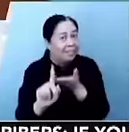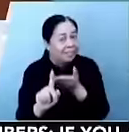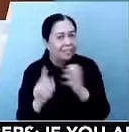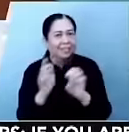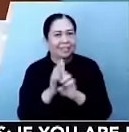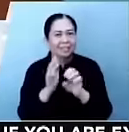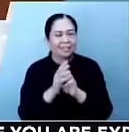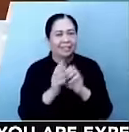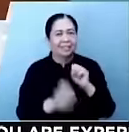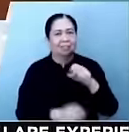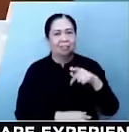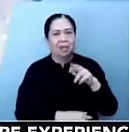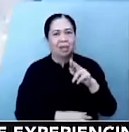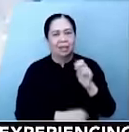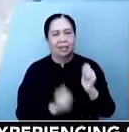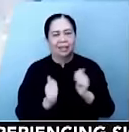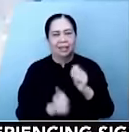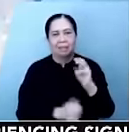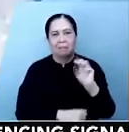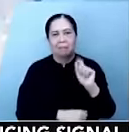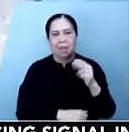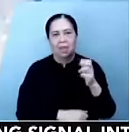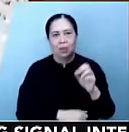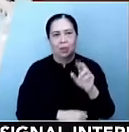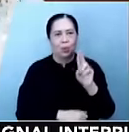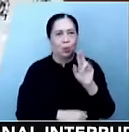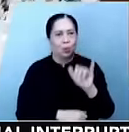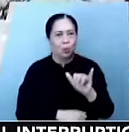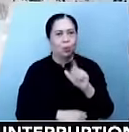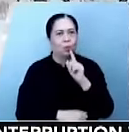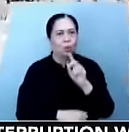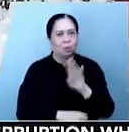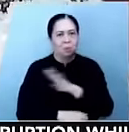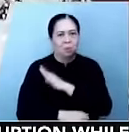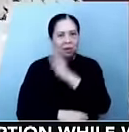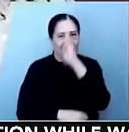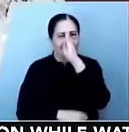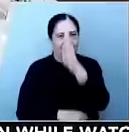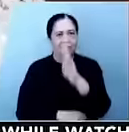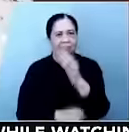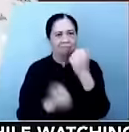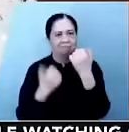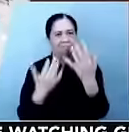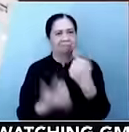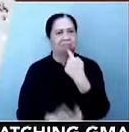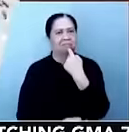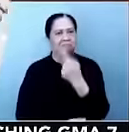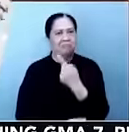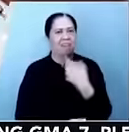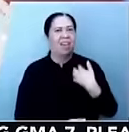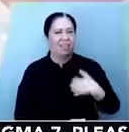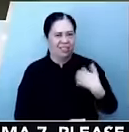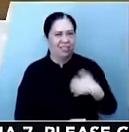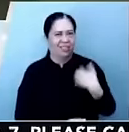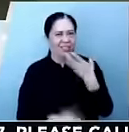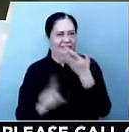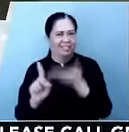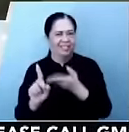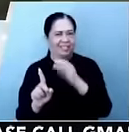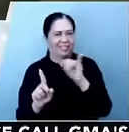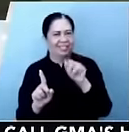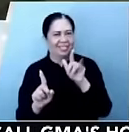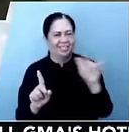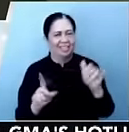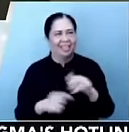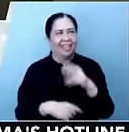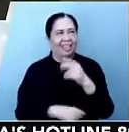Sparkle Star Matthew Uy, na matapang na inamin sa national TV na crush niya si Jill. Napanood ko